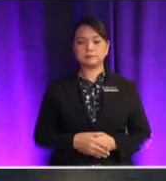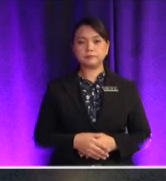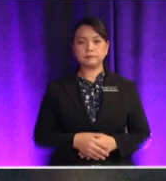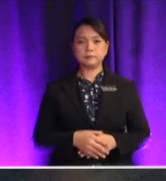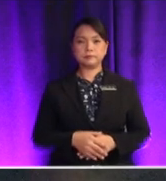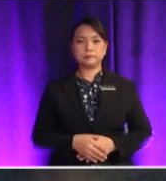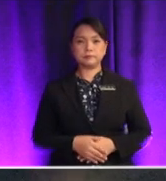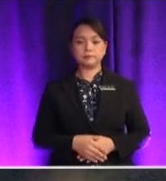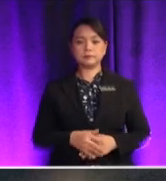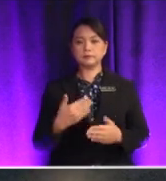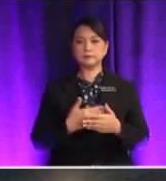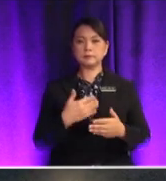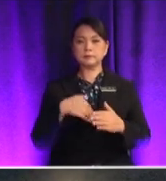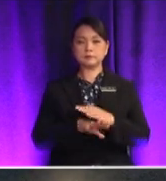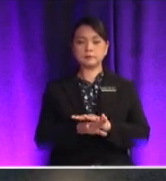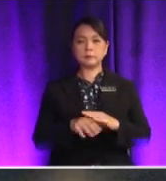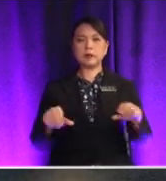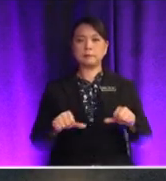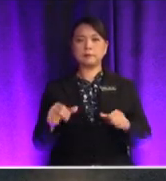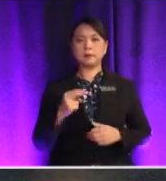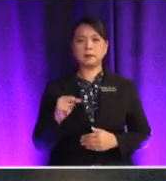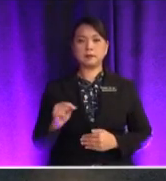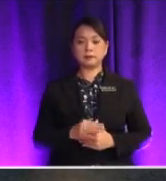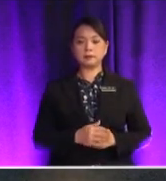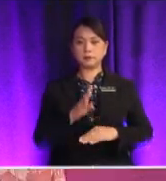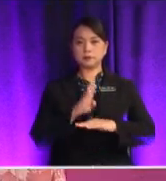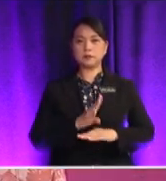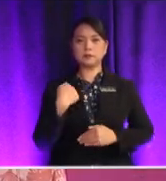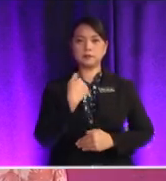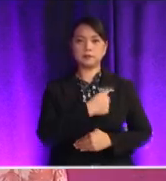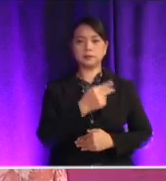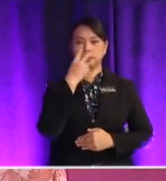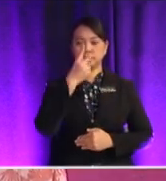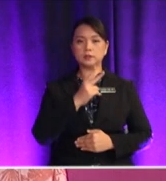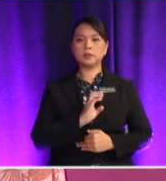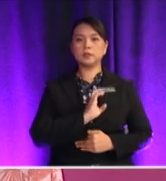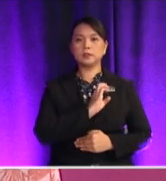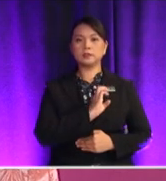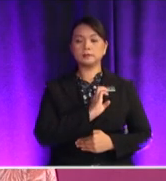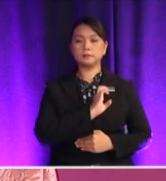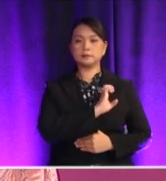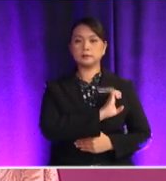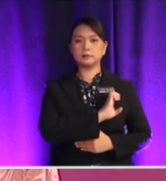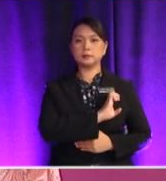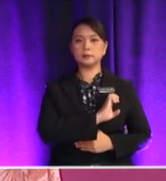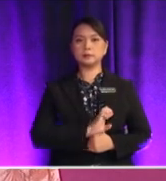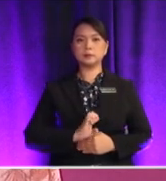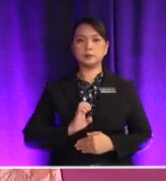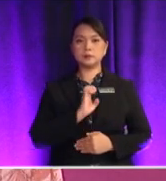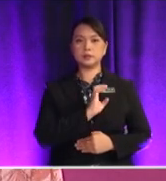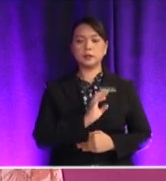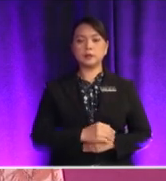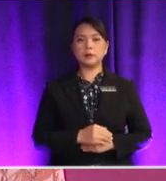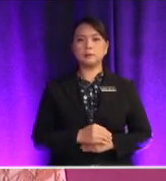Akmal, sebelum saya masuk kepada amalan kepelbagaian budaya, kita masuk dulu kepada emosi moral. Ya? Oh. Emosi moral ni ialah mana